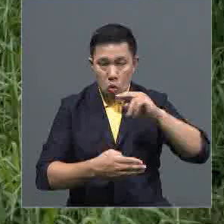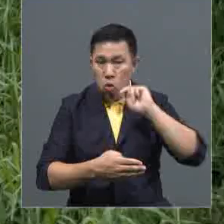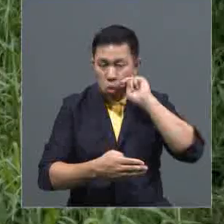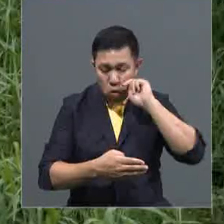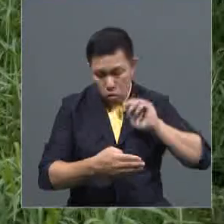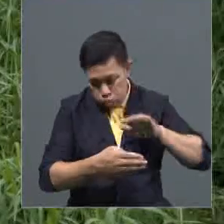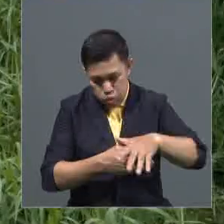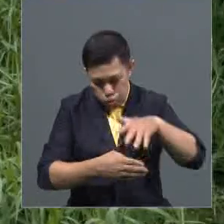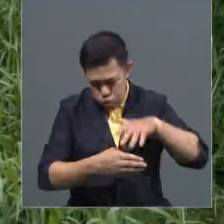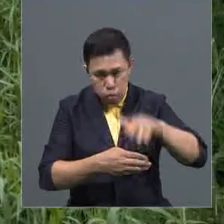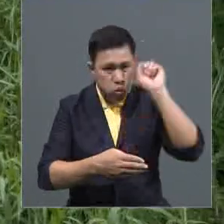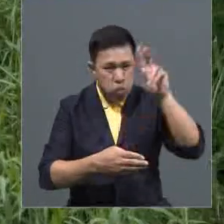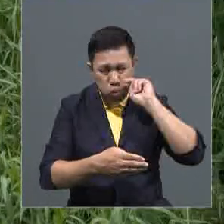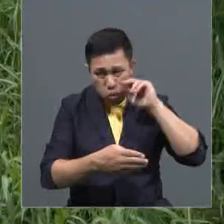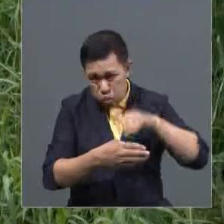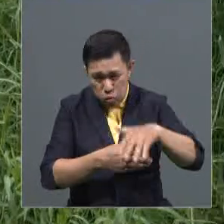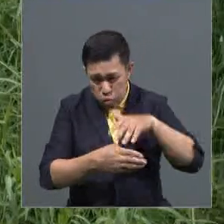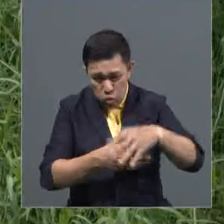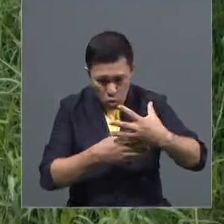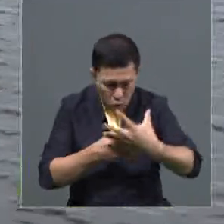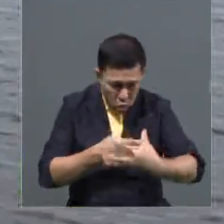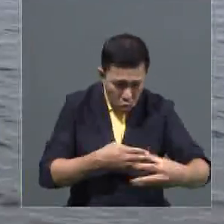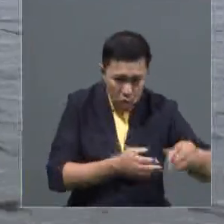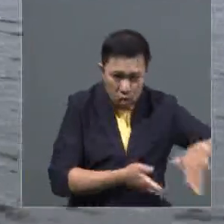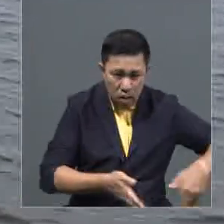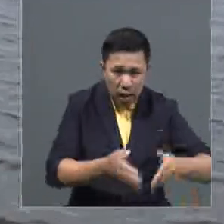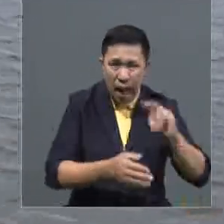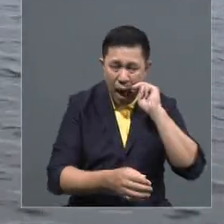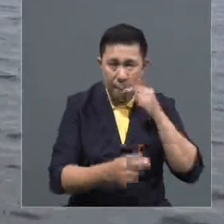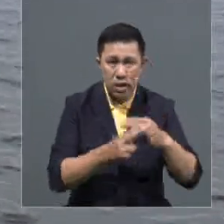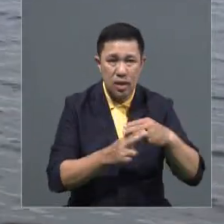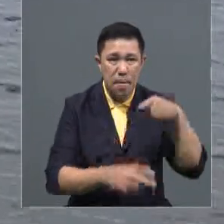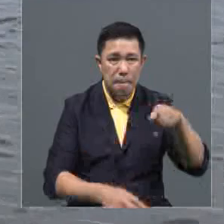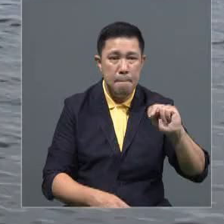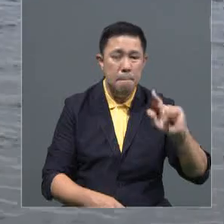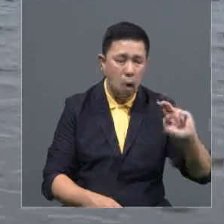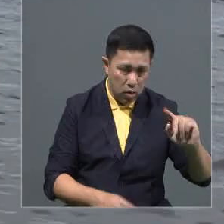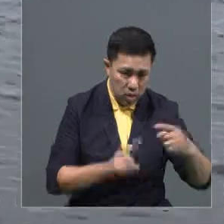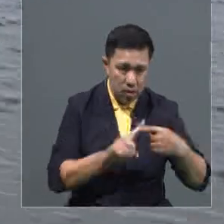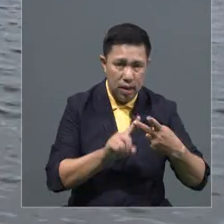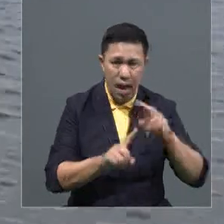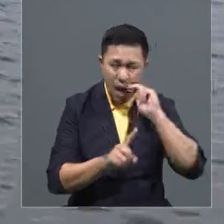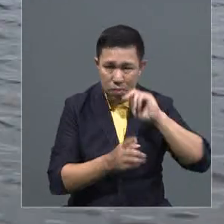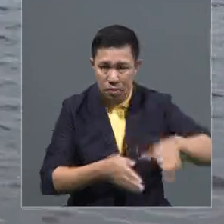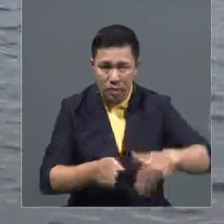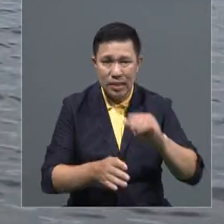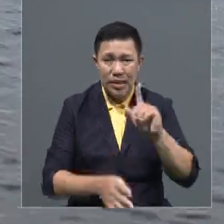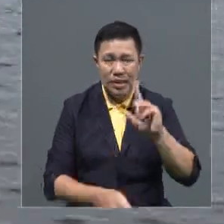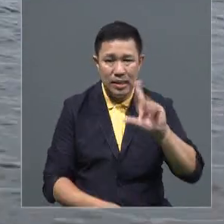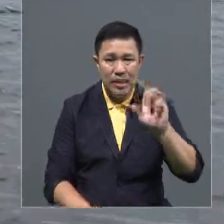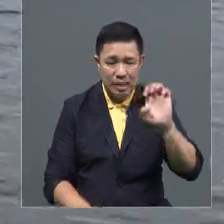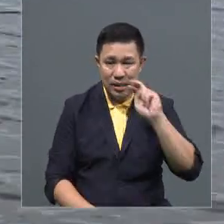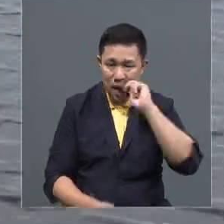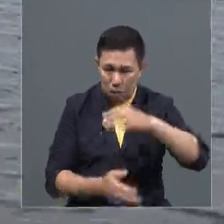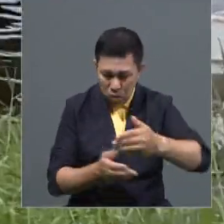ขึ้นแล้วเพราะว่าต้องเร่งระบายน้ำในเขตเมืองออกไปลงแม่น้ำทองกับแม่น้ำชีให้ได้มากที่สุดจะได้พร่องน้ำให้ได้เยอะๆครับ